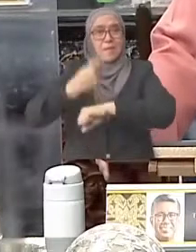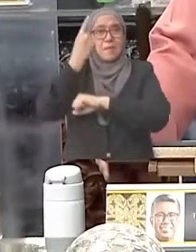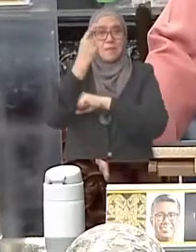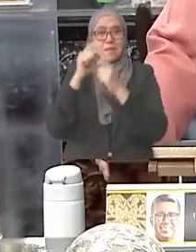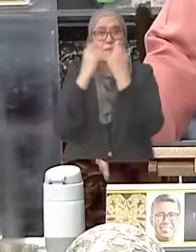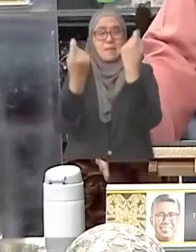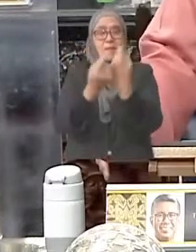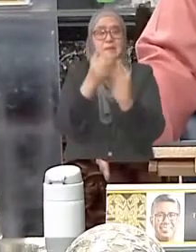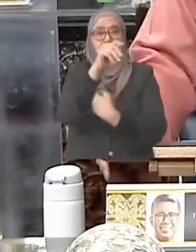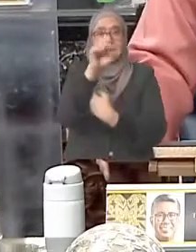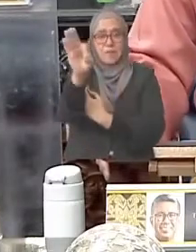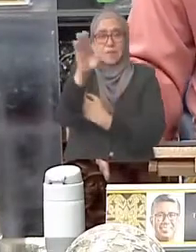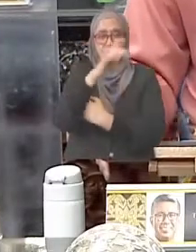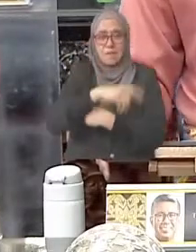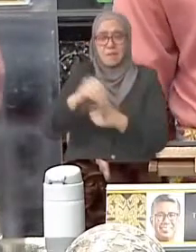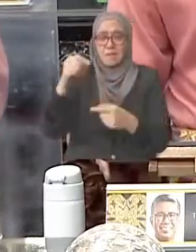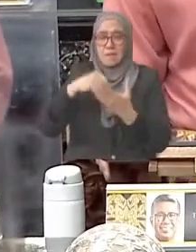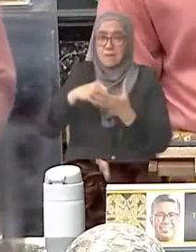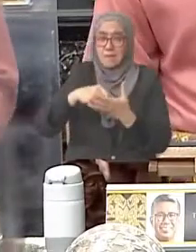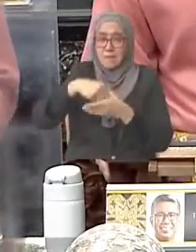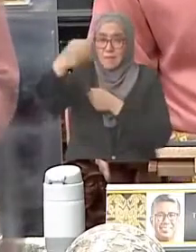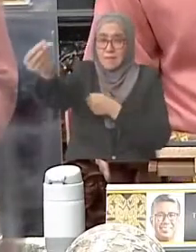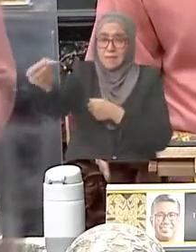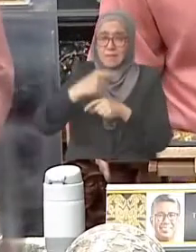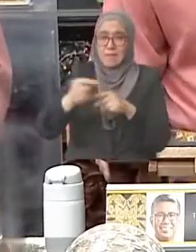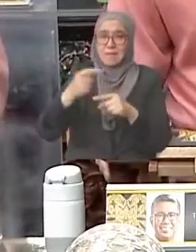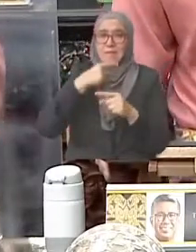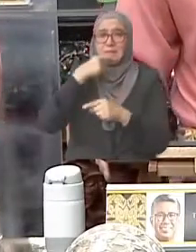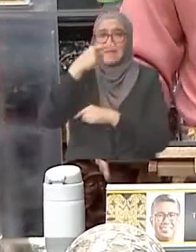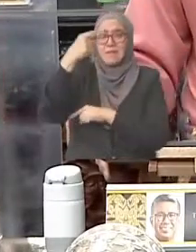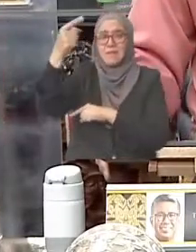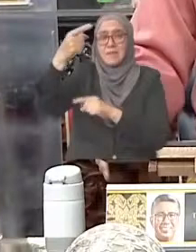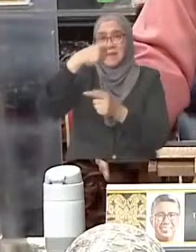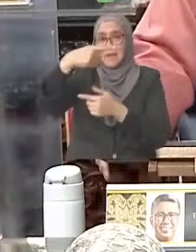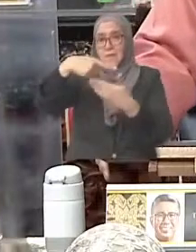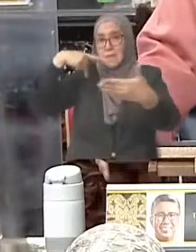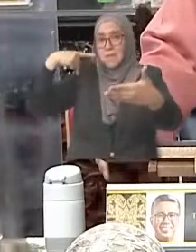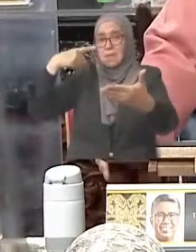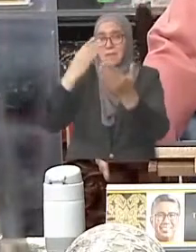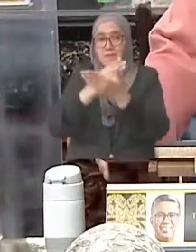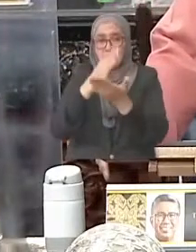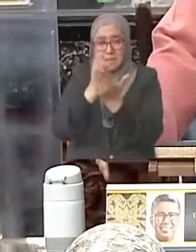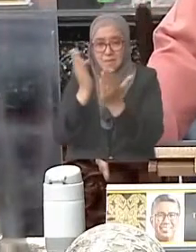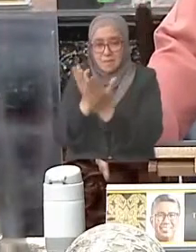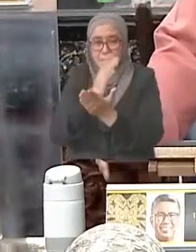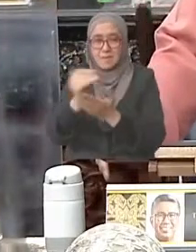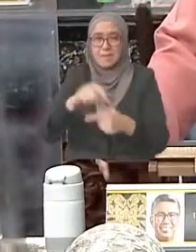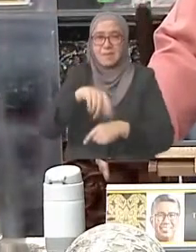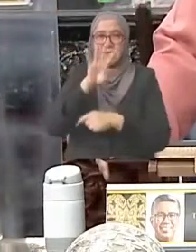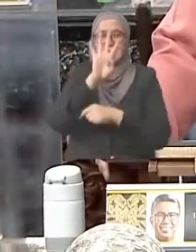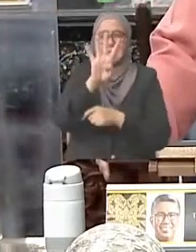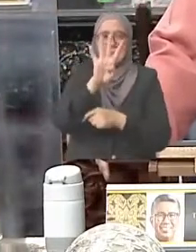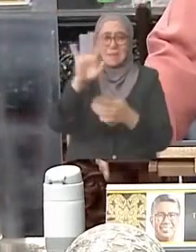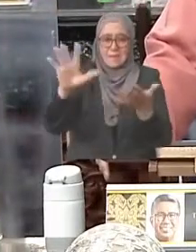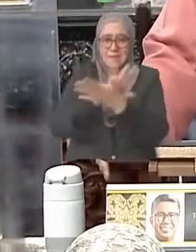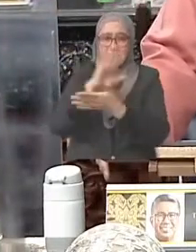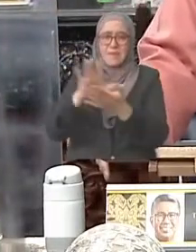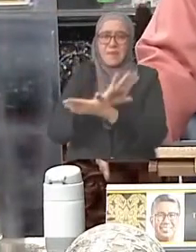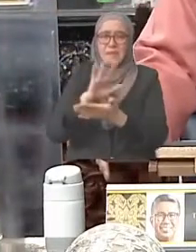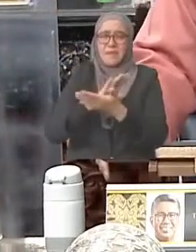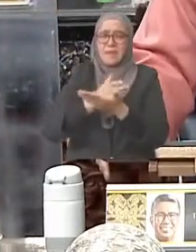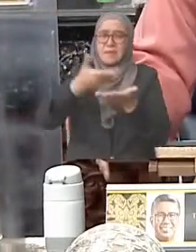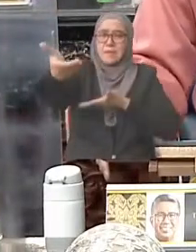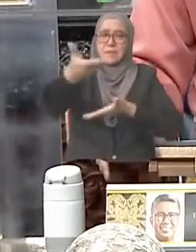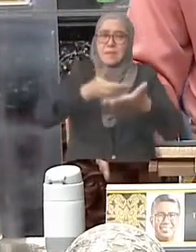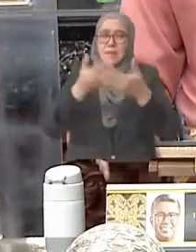telah menerbitkan kenyataan pra bajak 2022 dan empat kertas konsultasi awam merangkumi topik